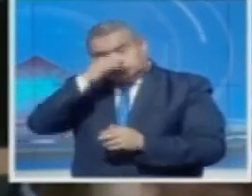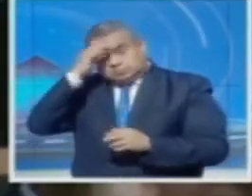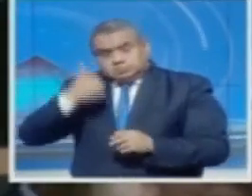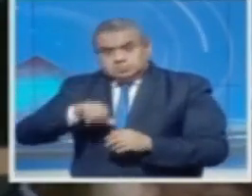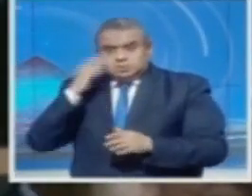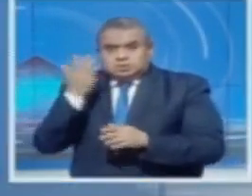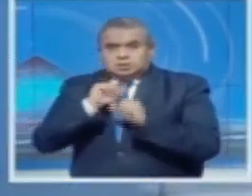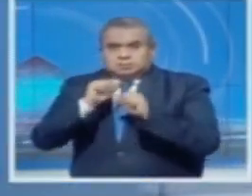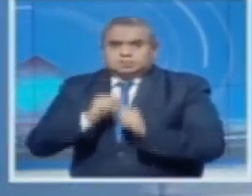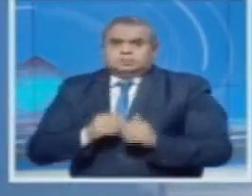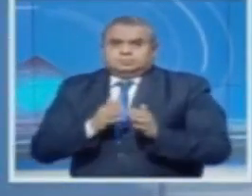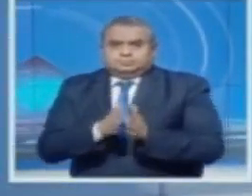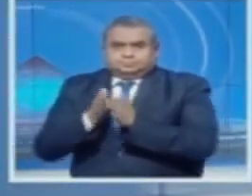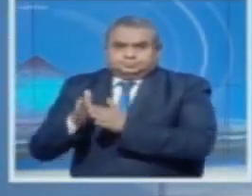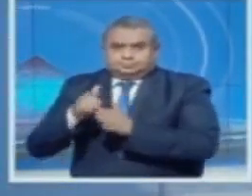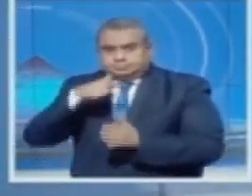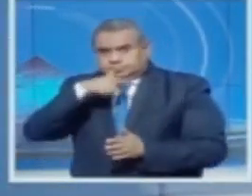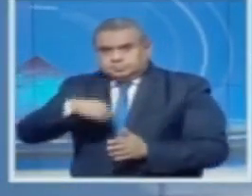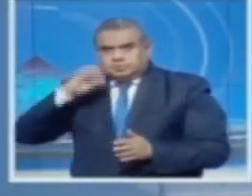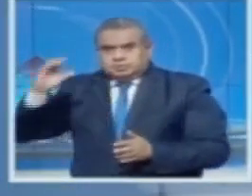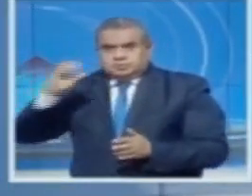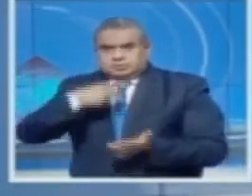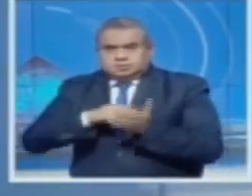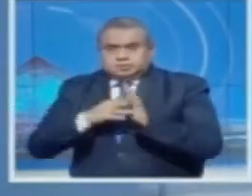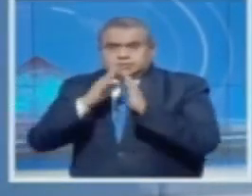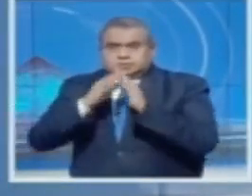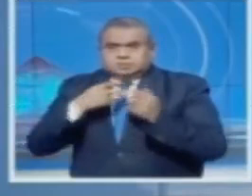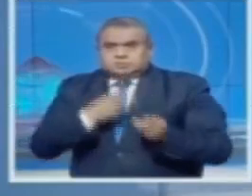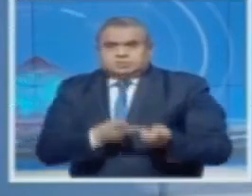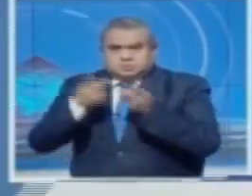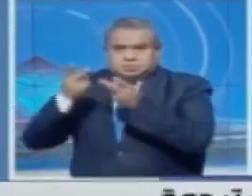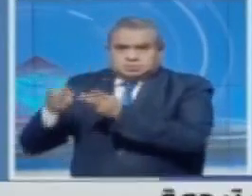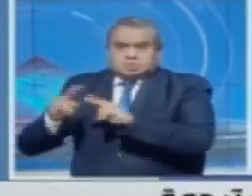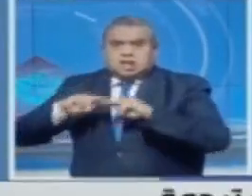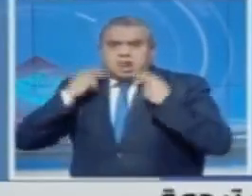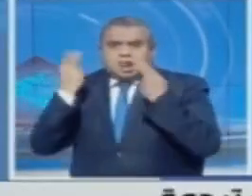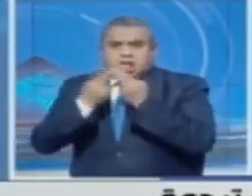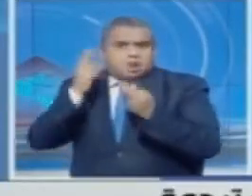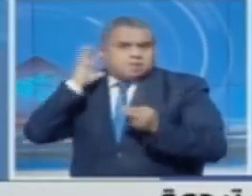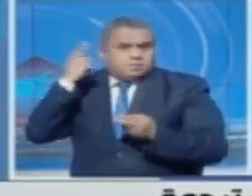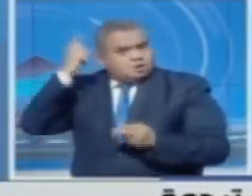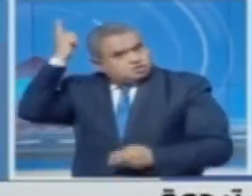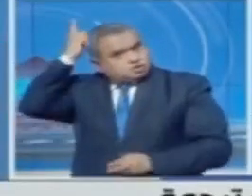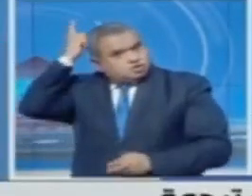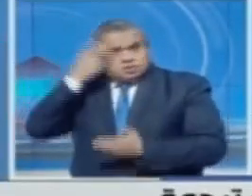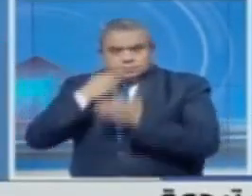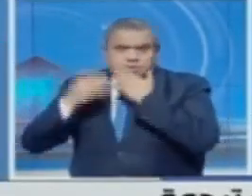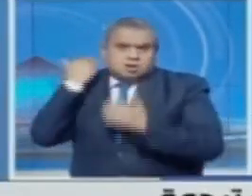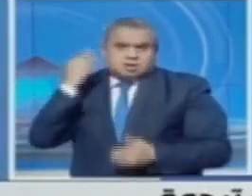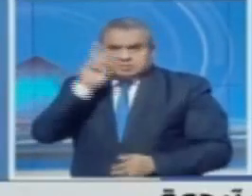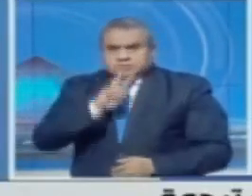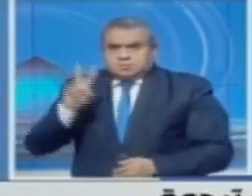الطاقة. كما أكد الرئيس السيسي أن مصر استضافت القمة العالمية للمناخ في شرم الشيخ